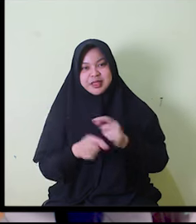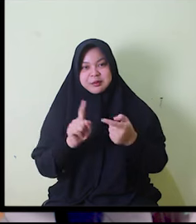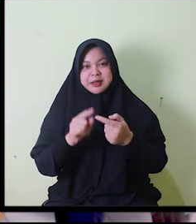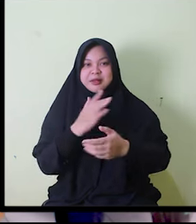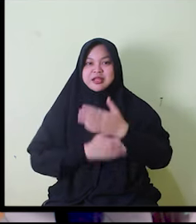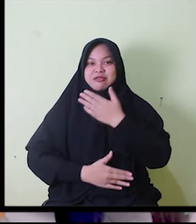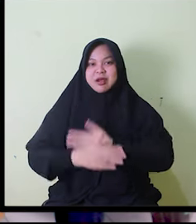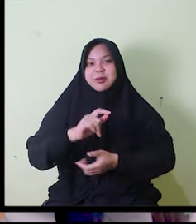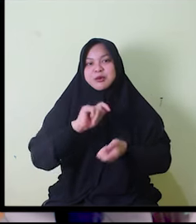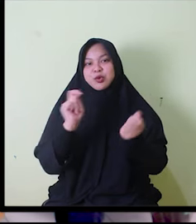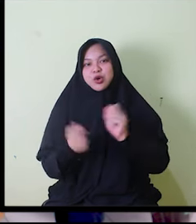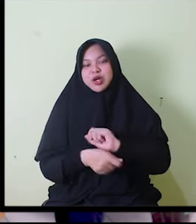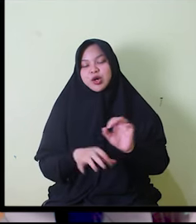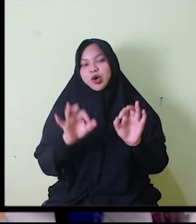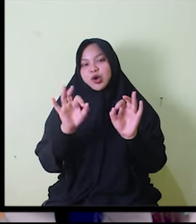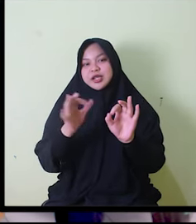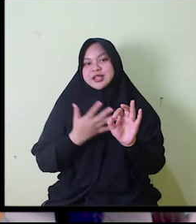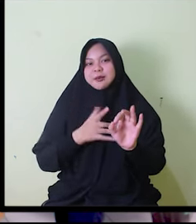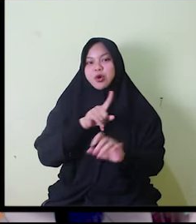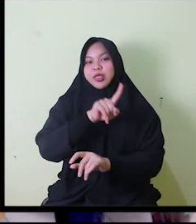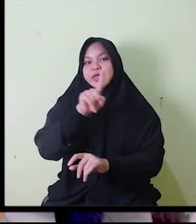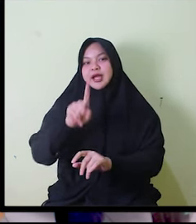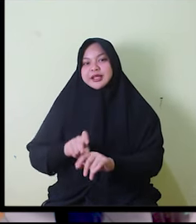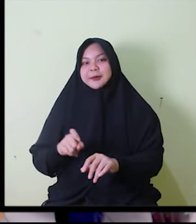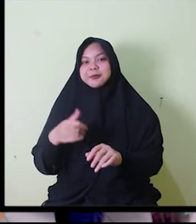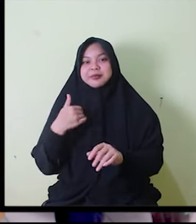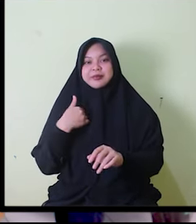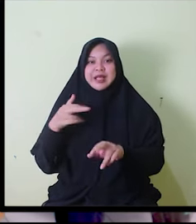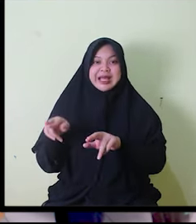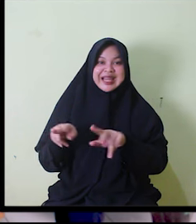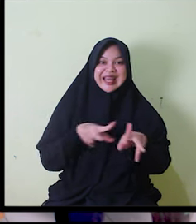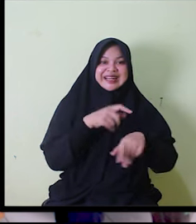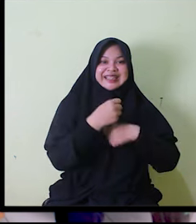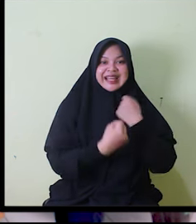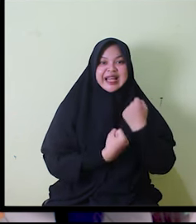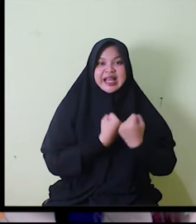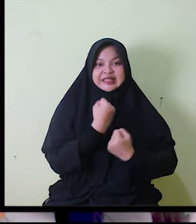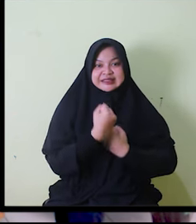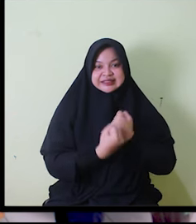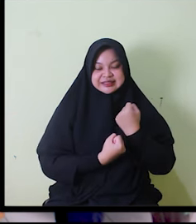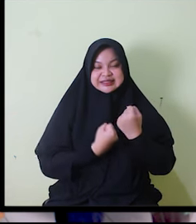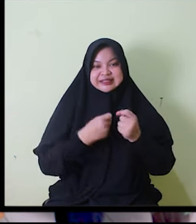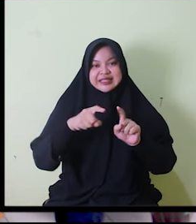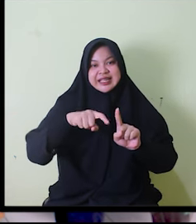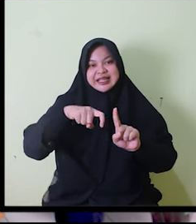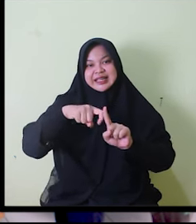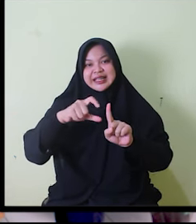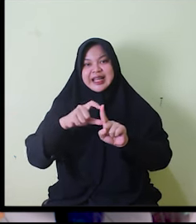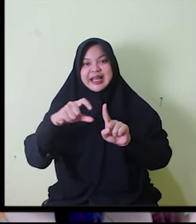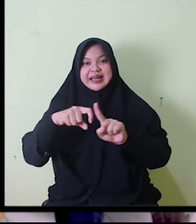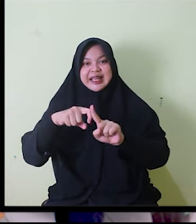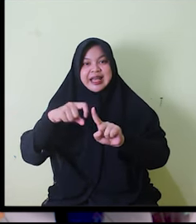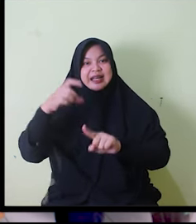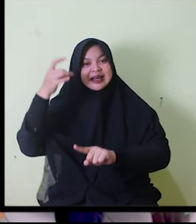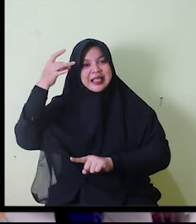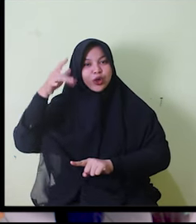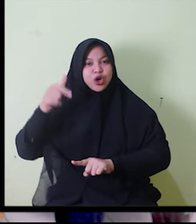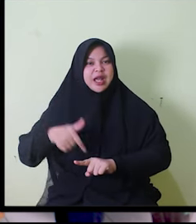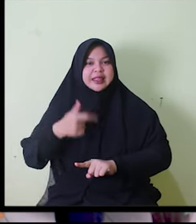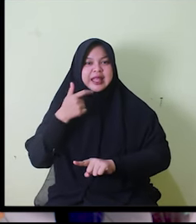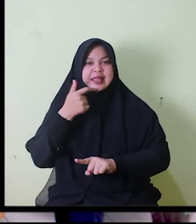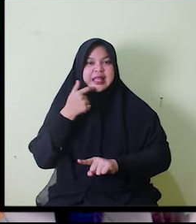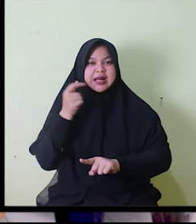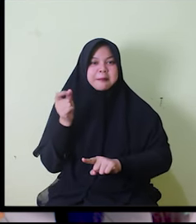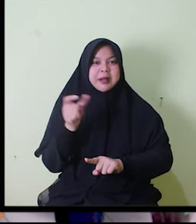ee Saya mau tanya ini nih ee ada rencana aksi dari KDK curag grenting ya tentang pembayaran loket